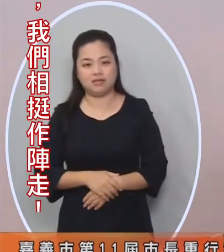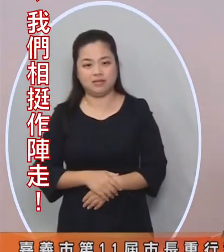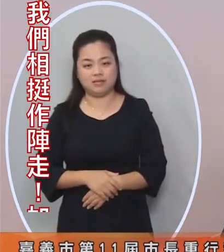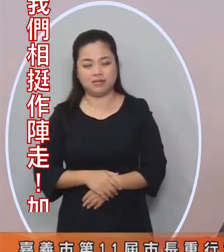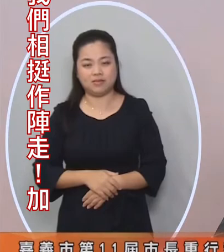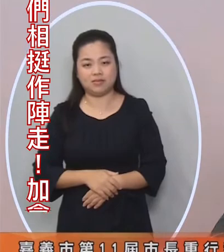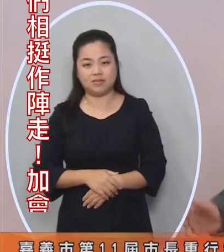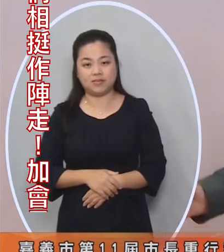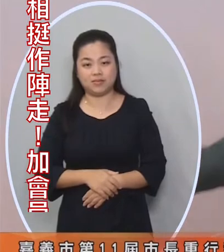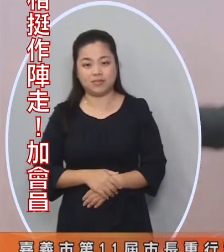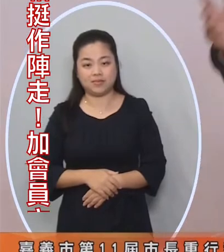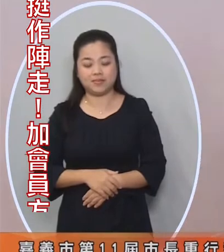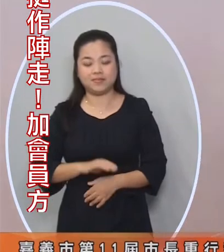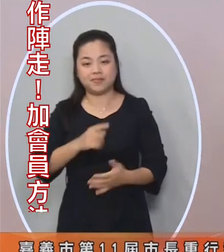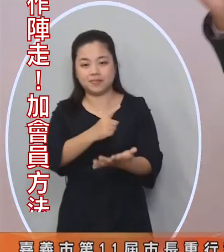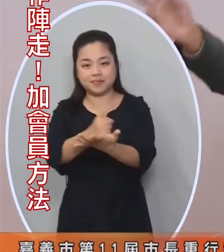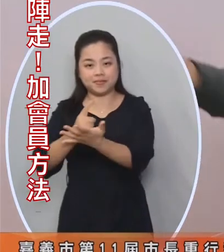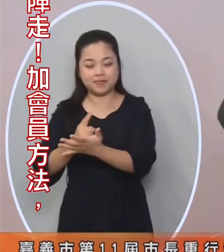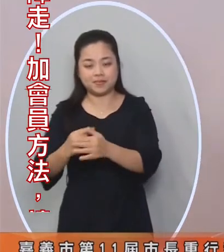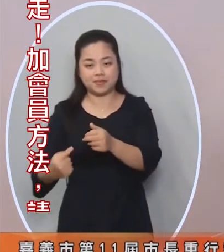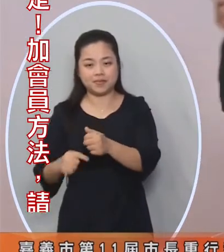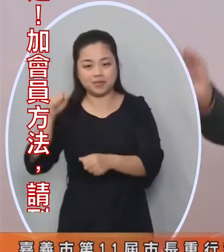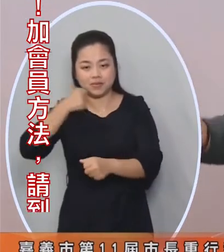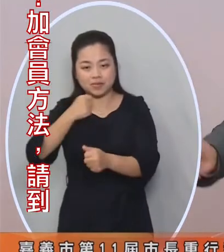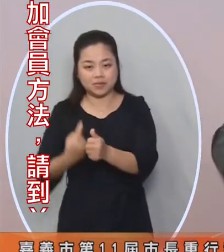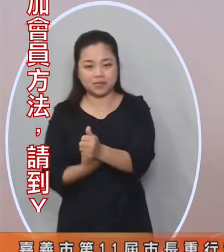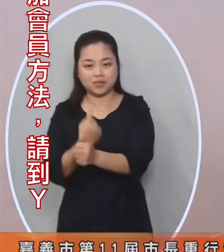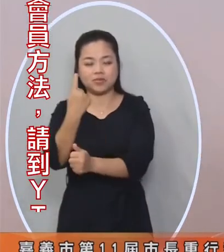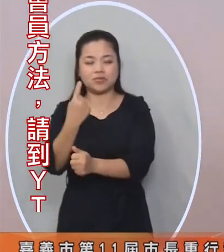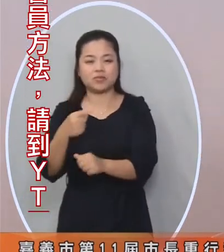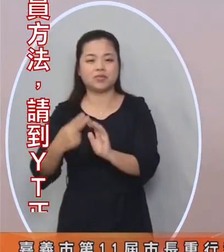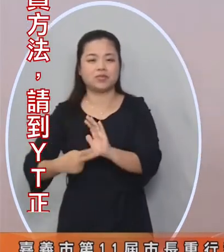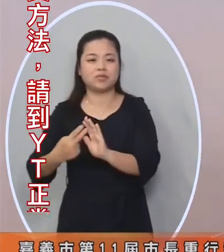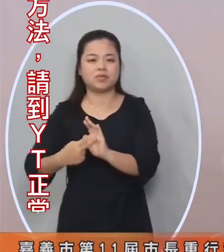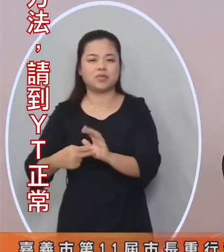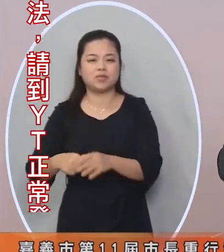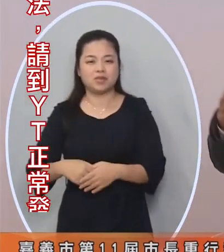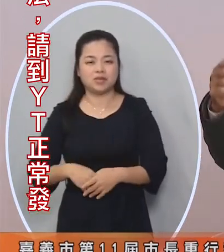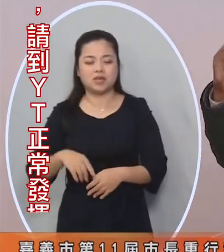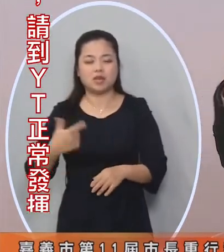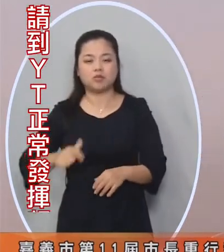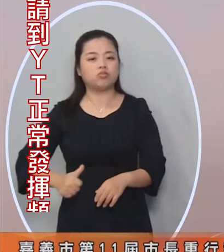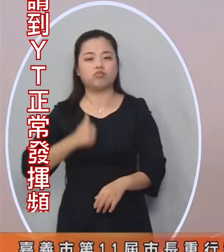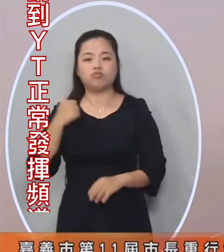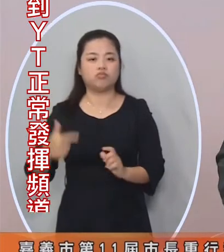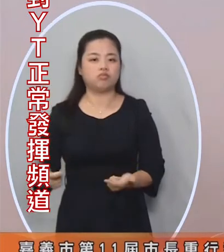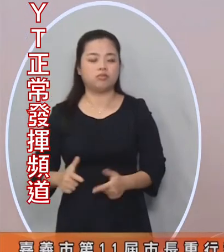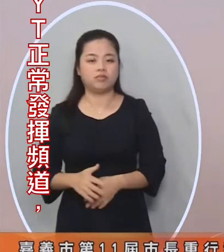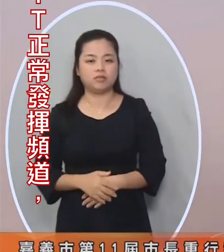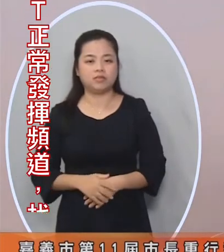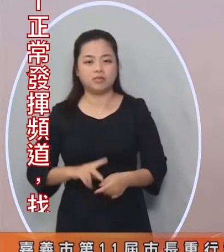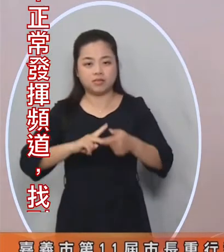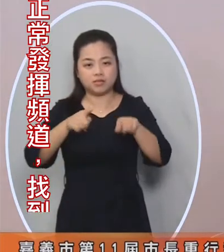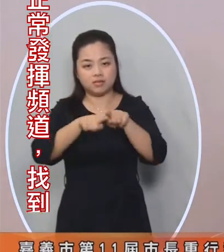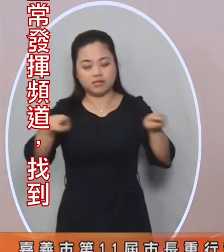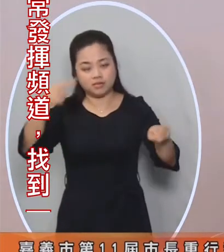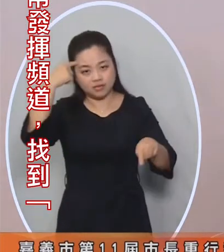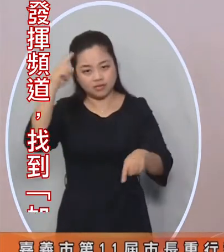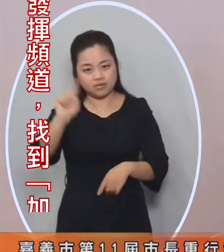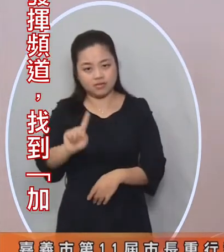那是流亡政府呢，啊，大家这台独的拢在讲理论啊，提不出数据啊。什么叫做和